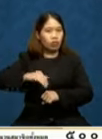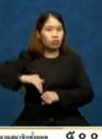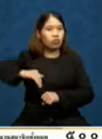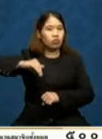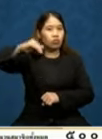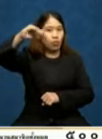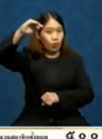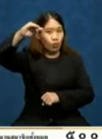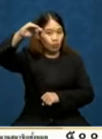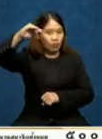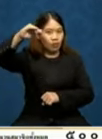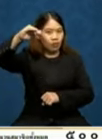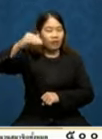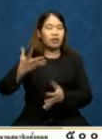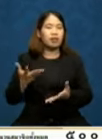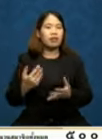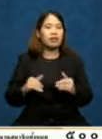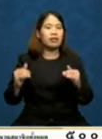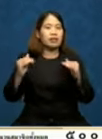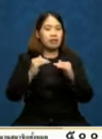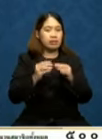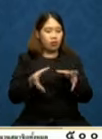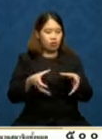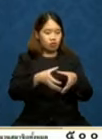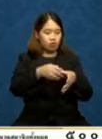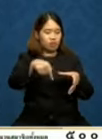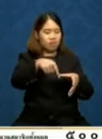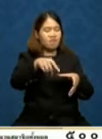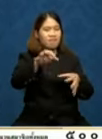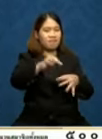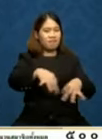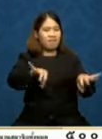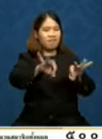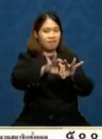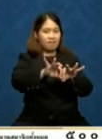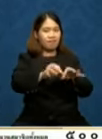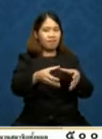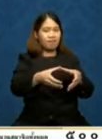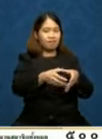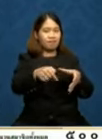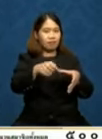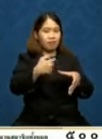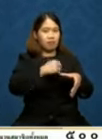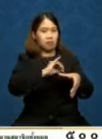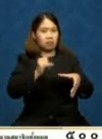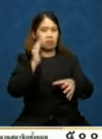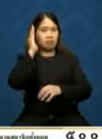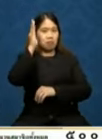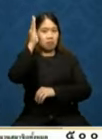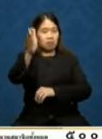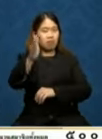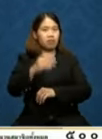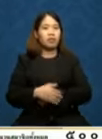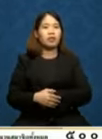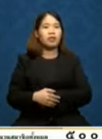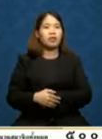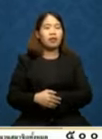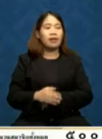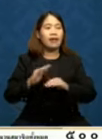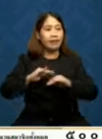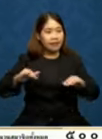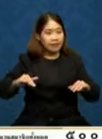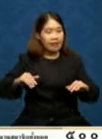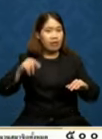ใหญ่การคุ้มครองสิทธิ์ของคนกลุ่มนี้จึงสำคัญและอีกไม่กี่วันข้างหน้าพวกเขา